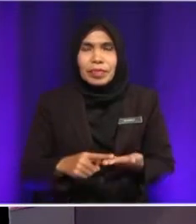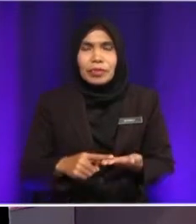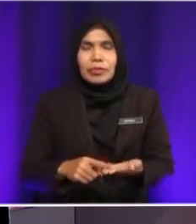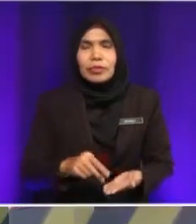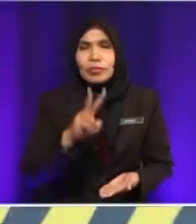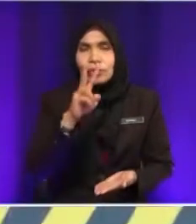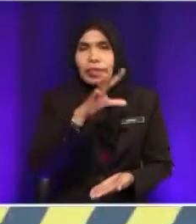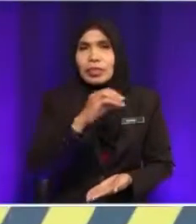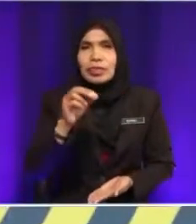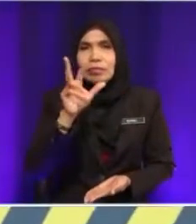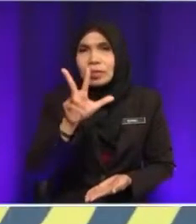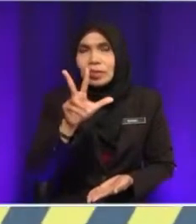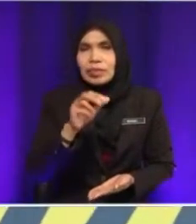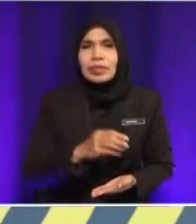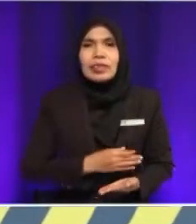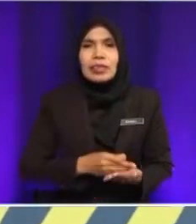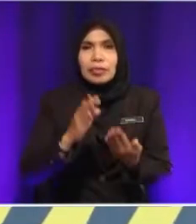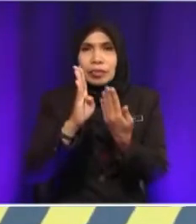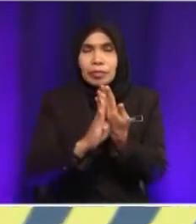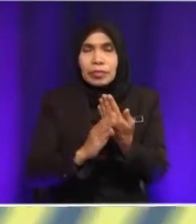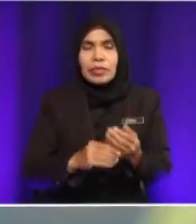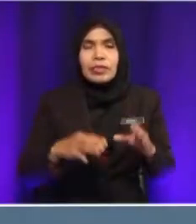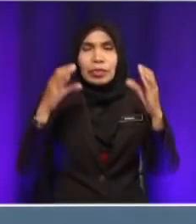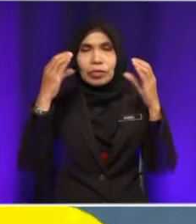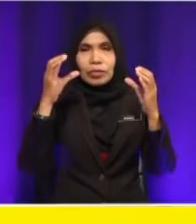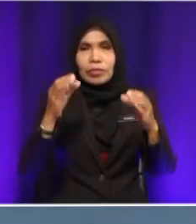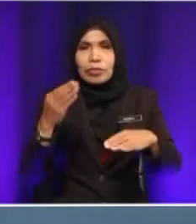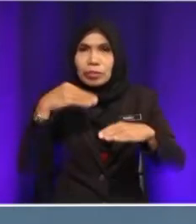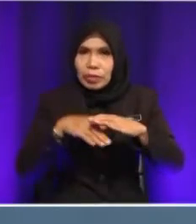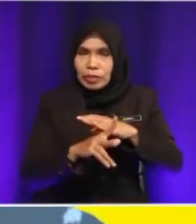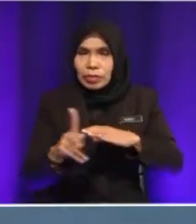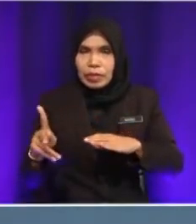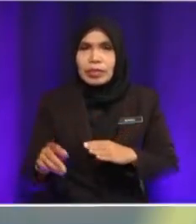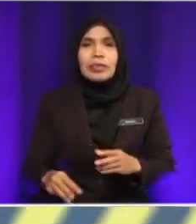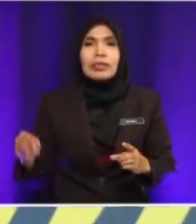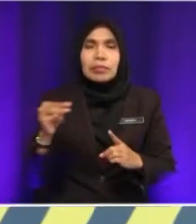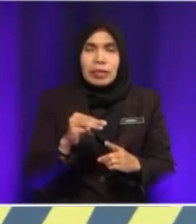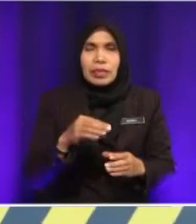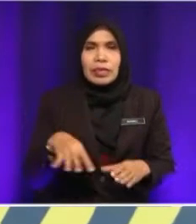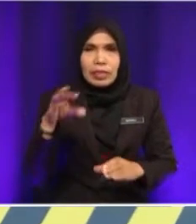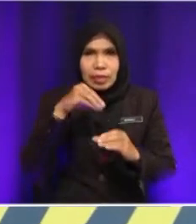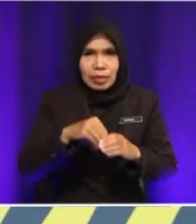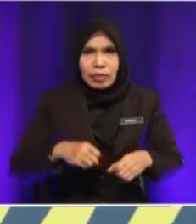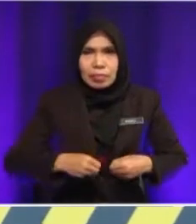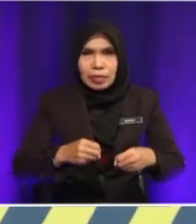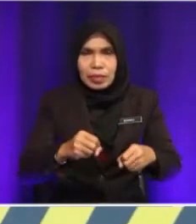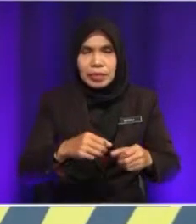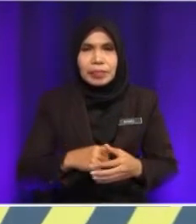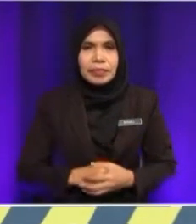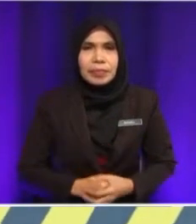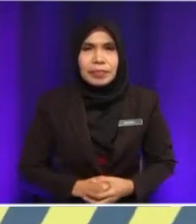bu guru perlu masukkan Marga atau dikenal sistem ya kita sediakan Oke